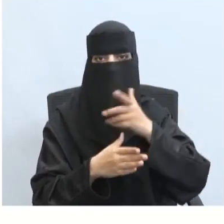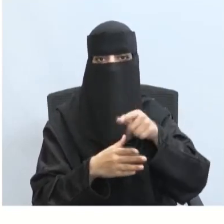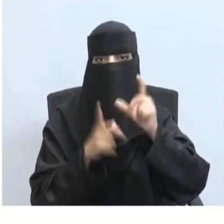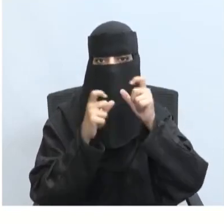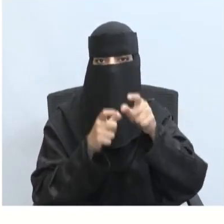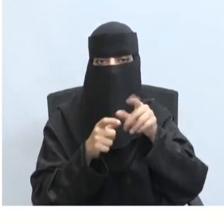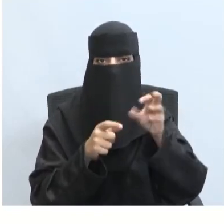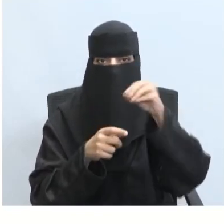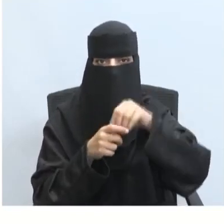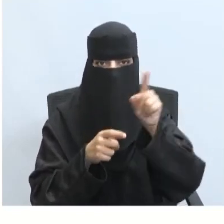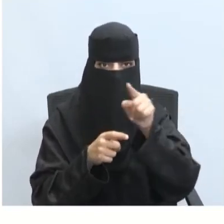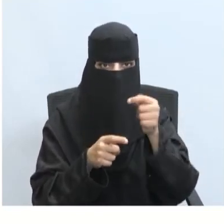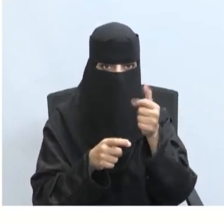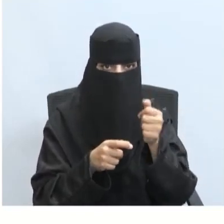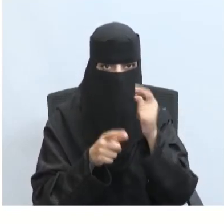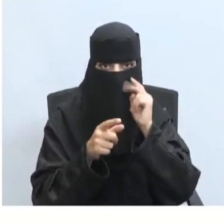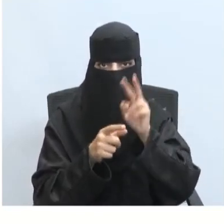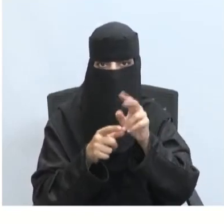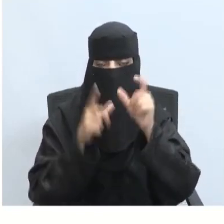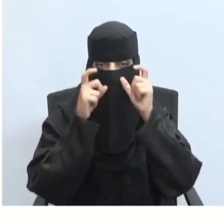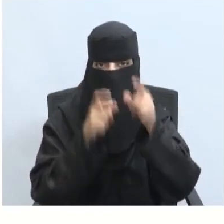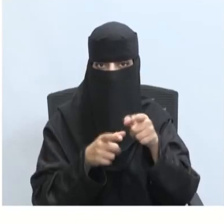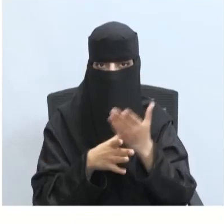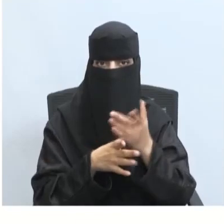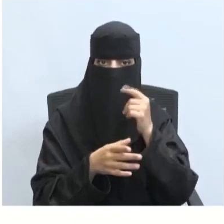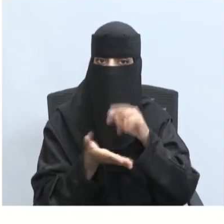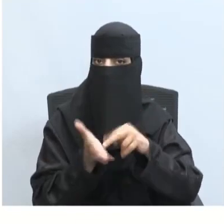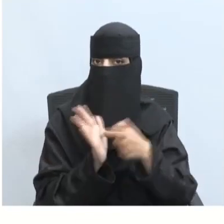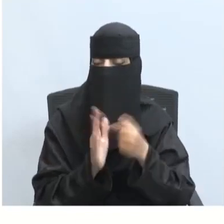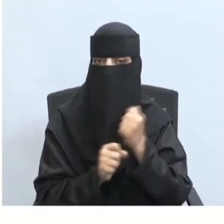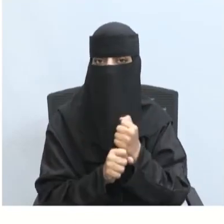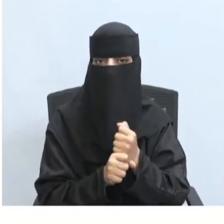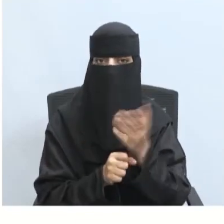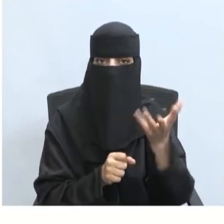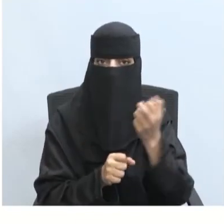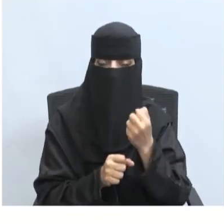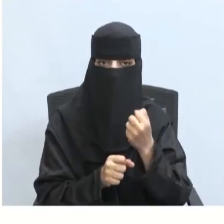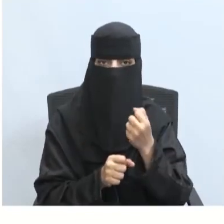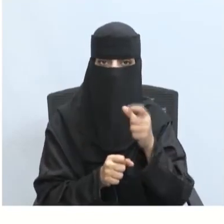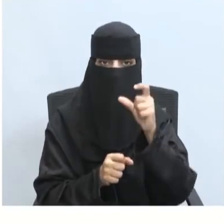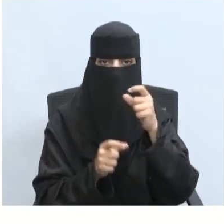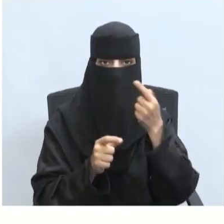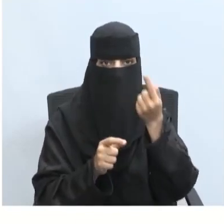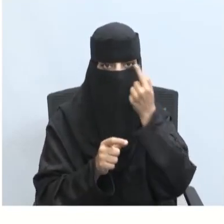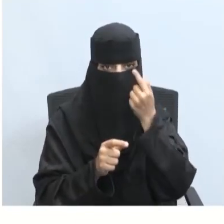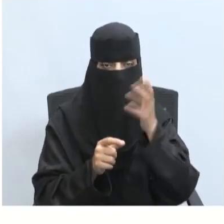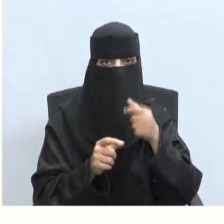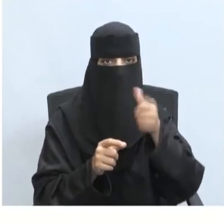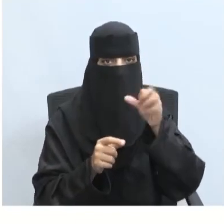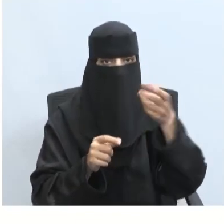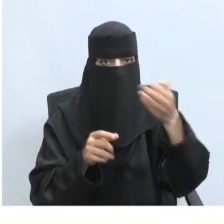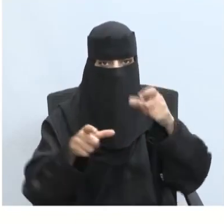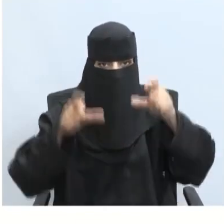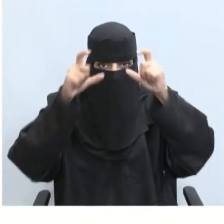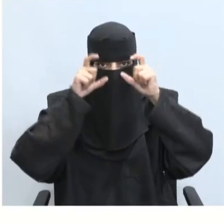وهذه من ضمن عيوب الابصار في هذه الحاله سنحتاج الى ماذا نحتاج الى عدسات لاصقه او نظارات لكي